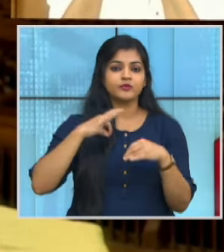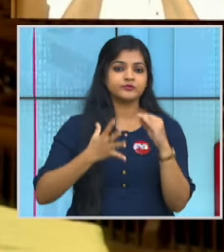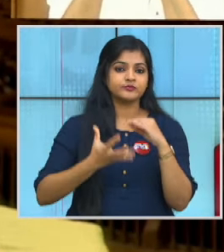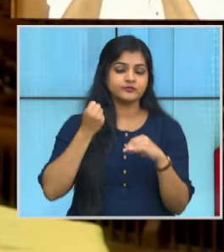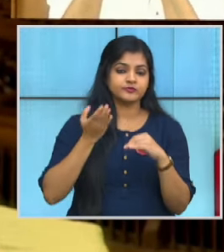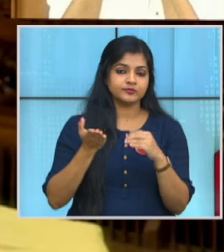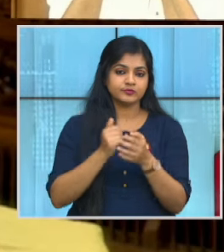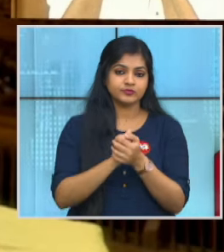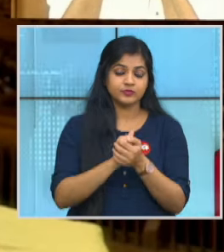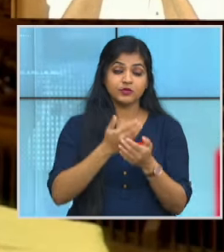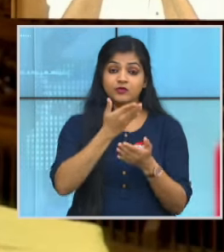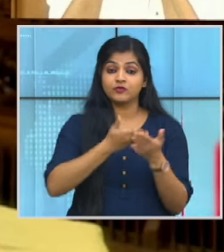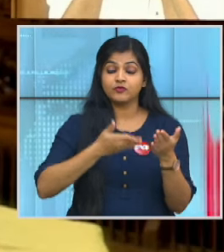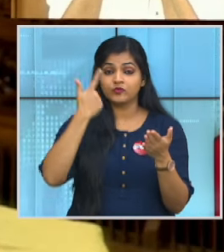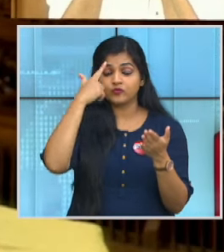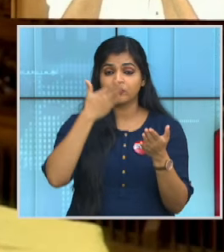ഇതിനെല്ലാം